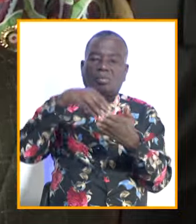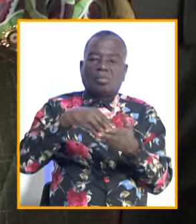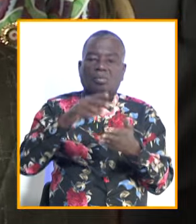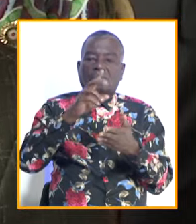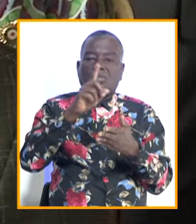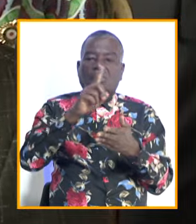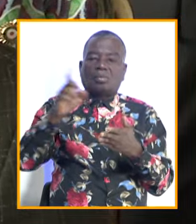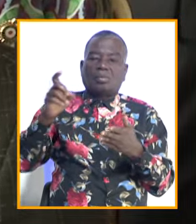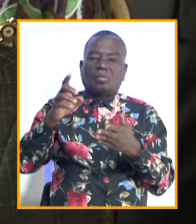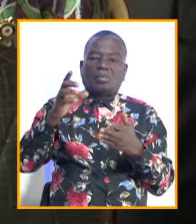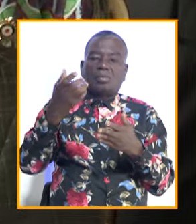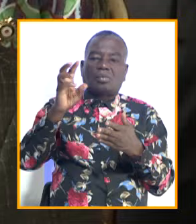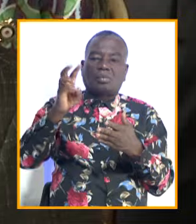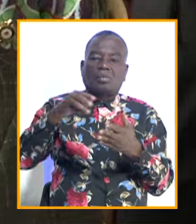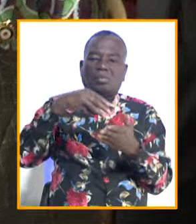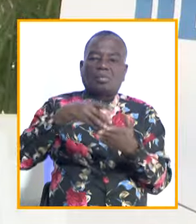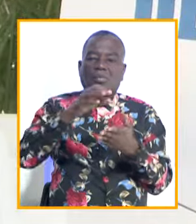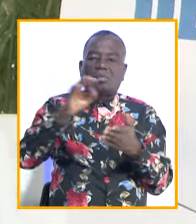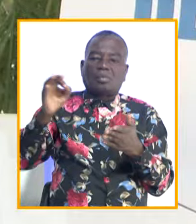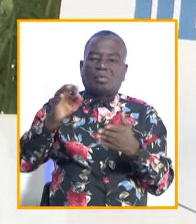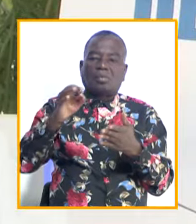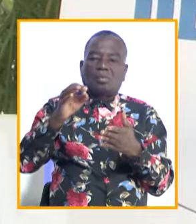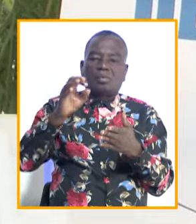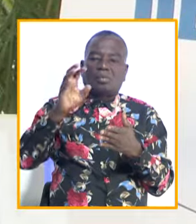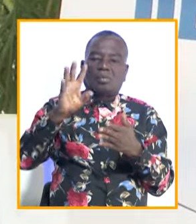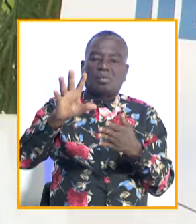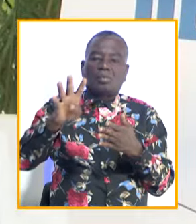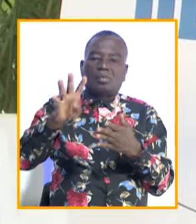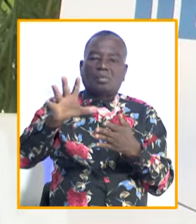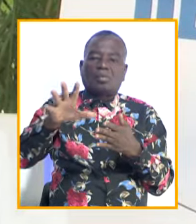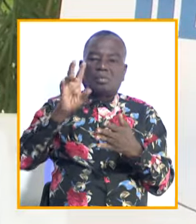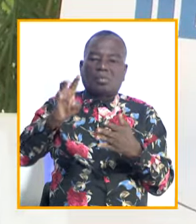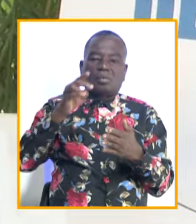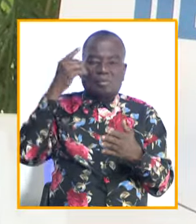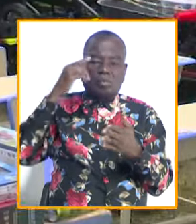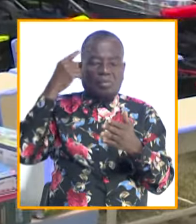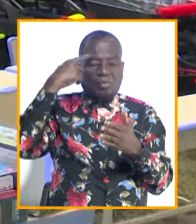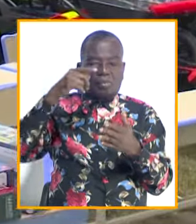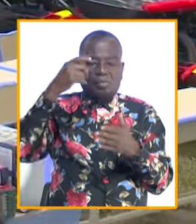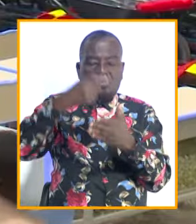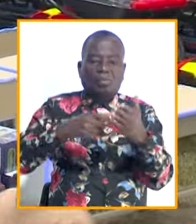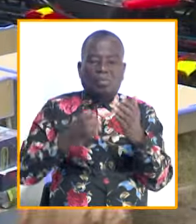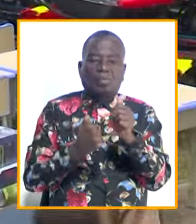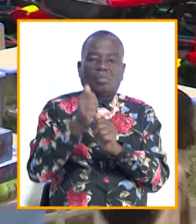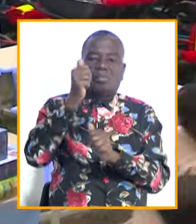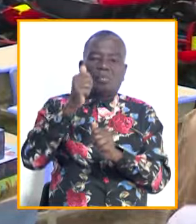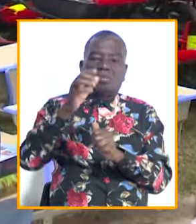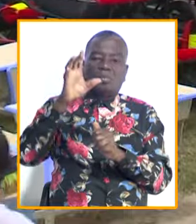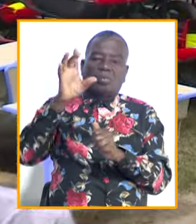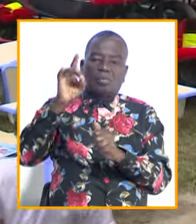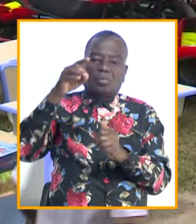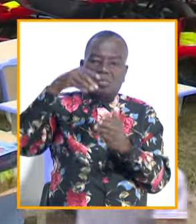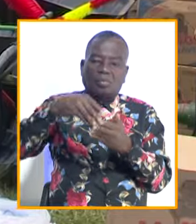4 116 957 kits scolaires pour un coût de plus de 8 milliards. 400 tables bancs, 10